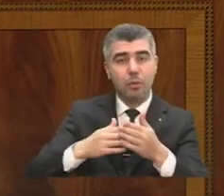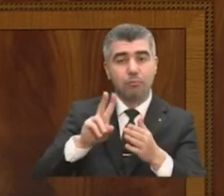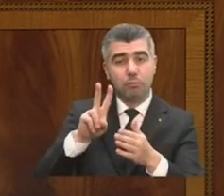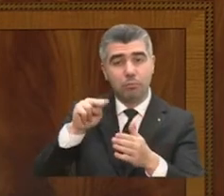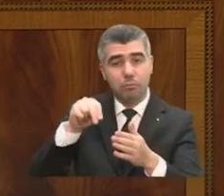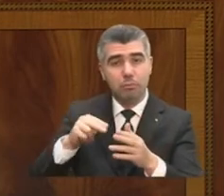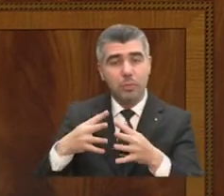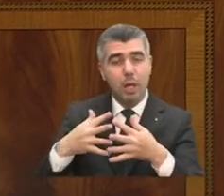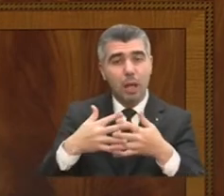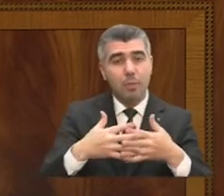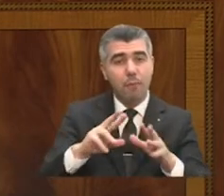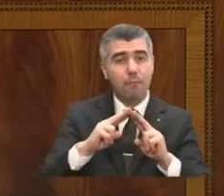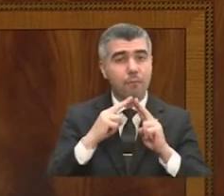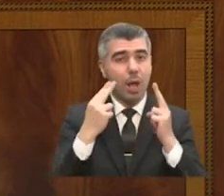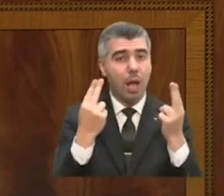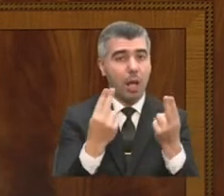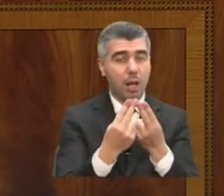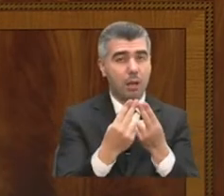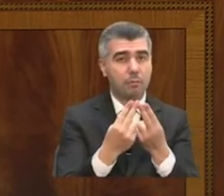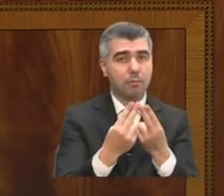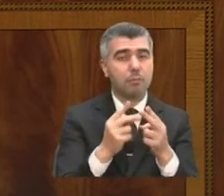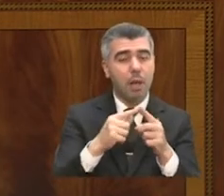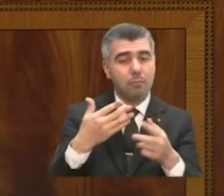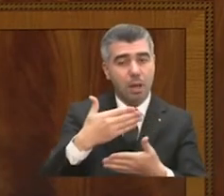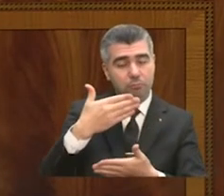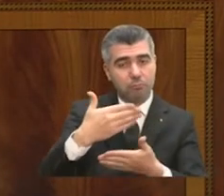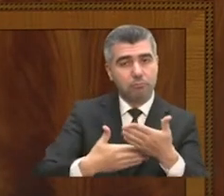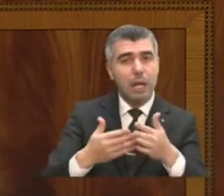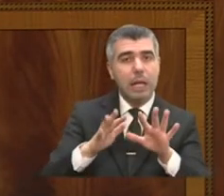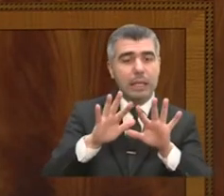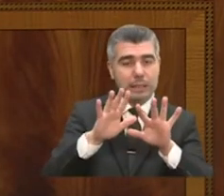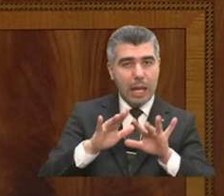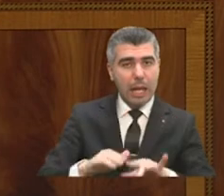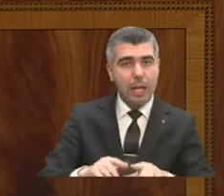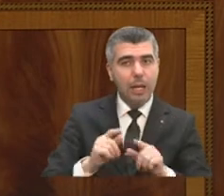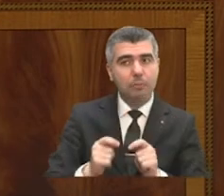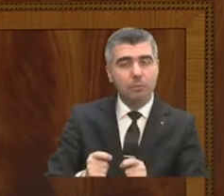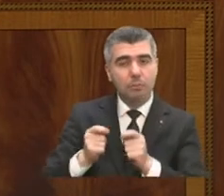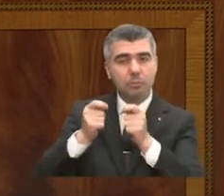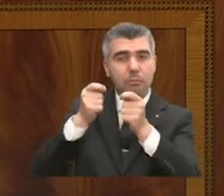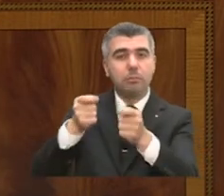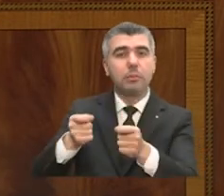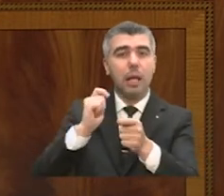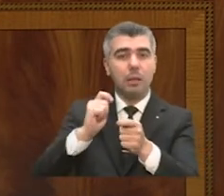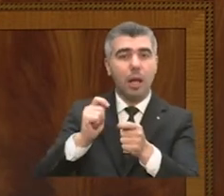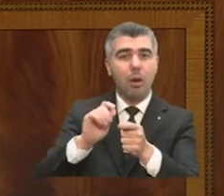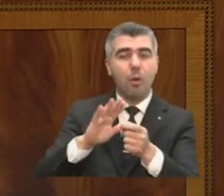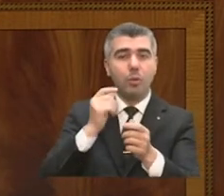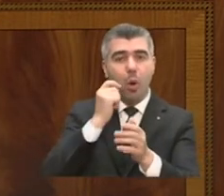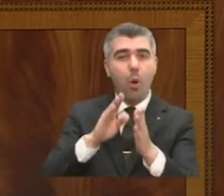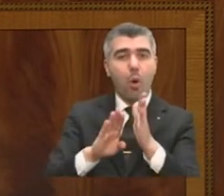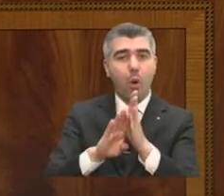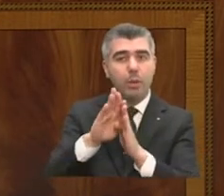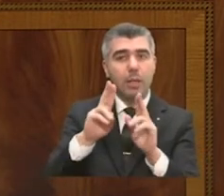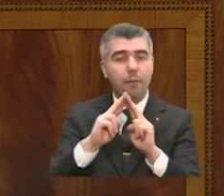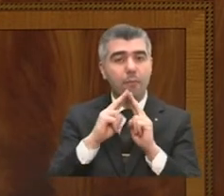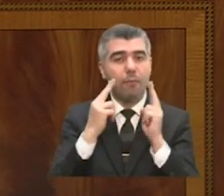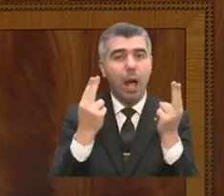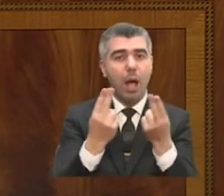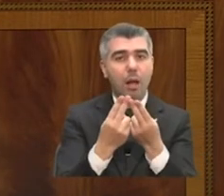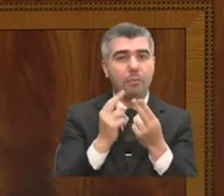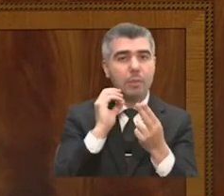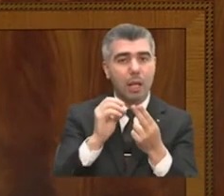de travaux ont visité le Maroc. Le Maroc a également présenté les rapports au